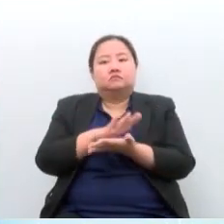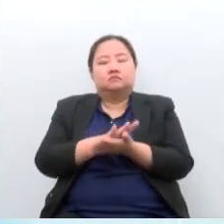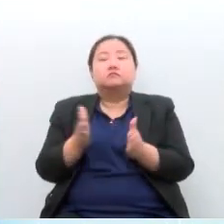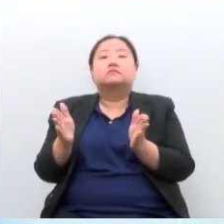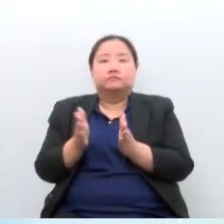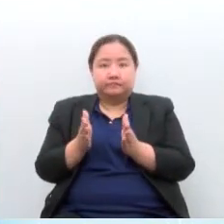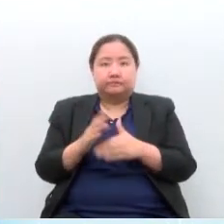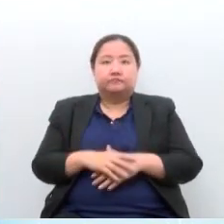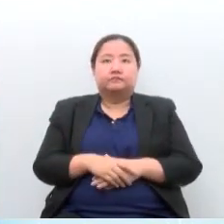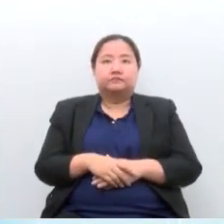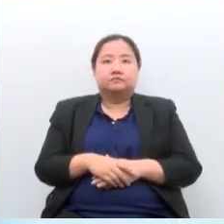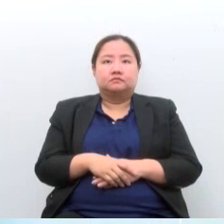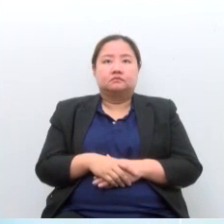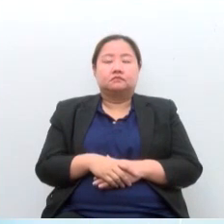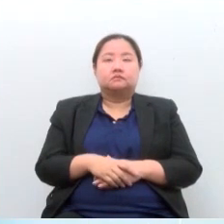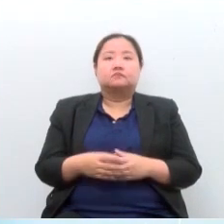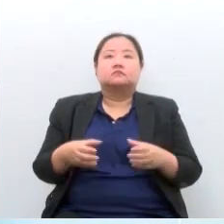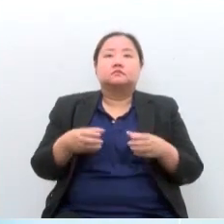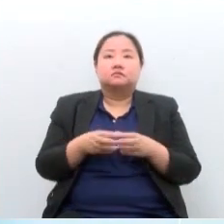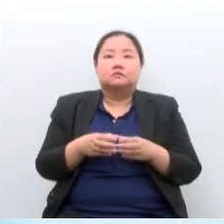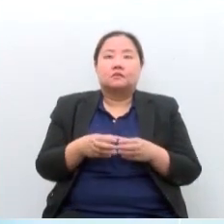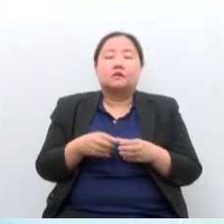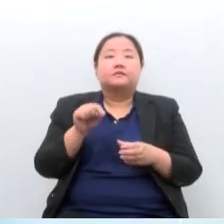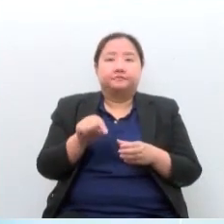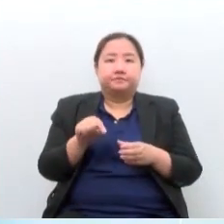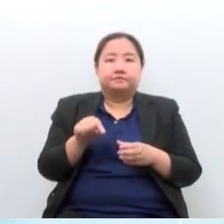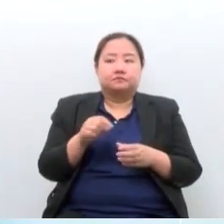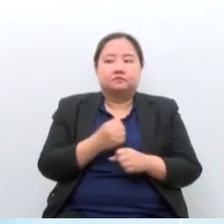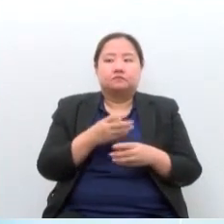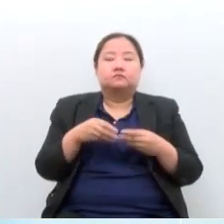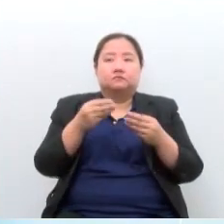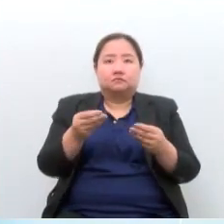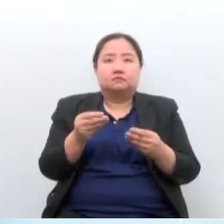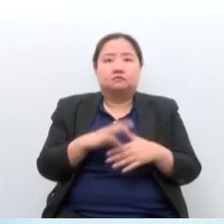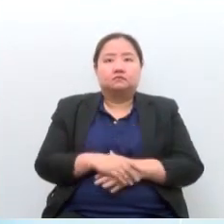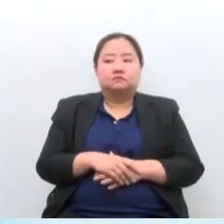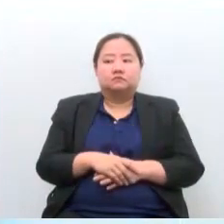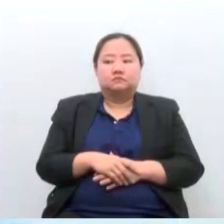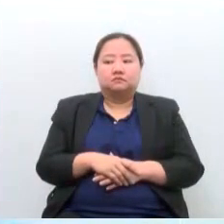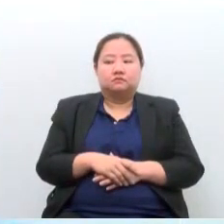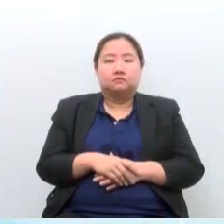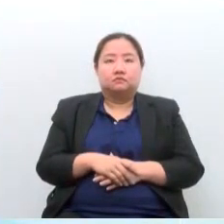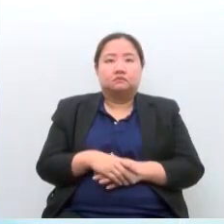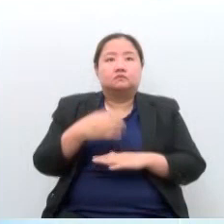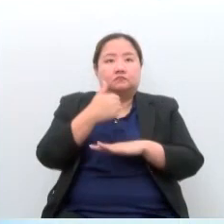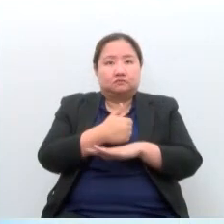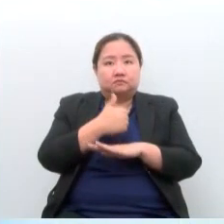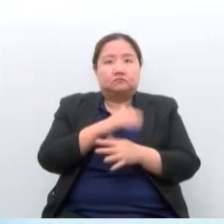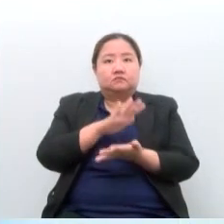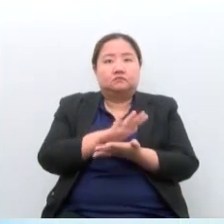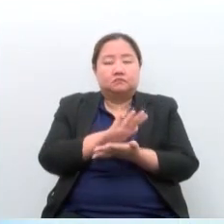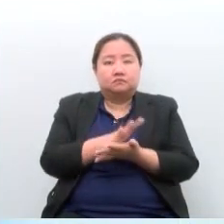ครับศูนย์กลุ่มโรงเรียนกับศูนย์อำเภอเนี่ยทำธุรการแทนโรงเรียนขนาดเล็กผอโรงเรียนขนาดเล็ก